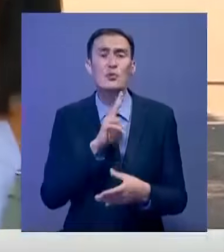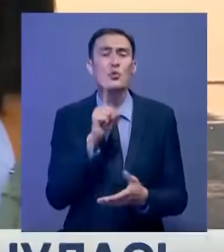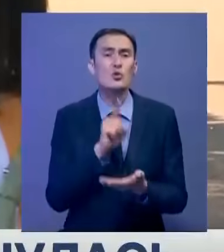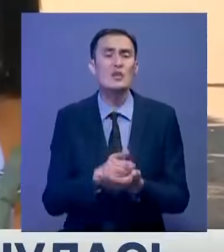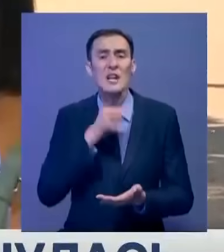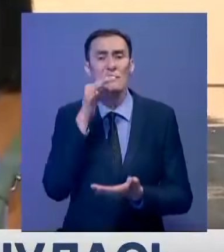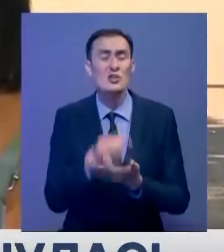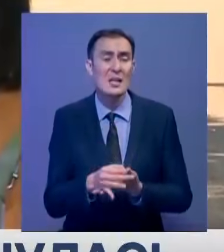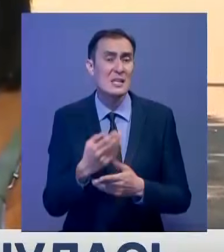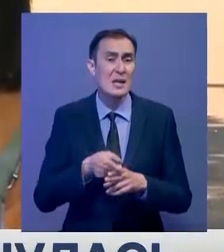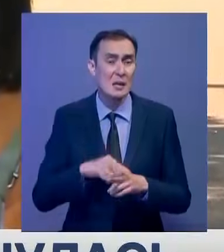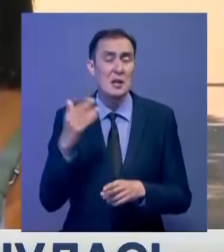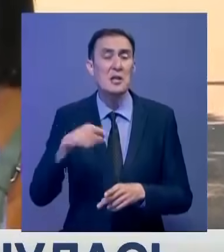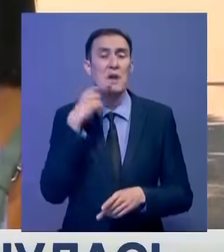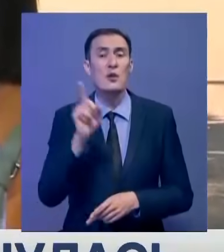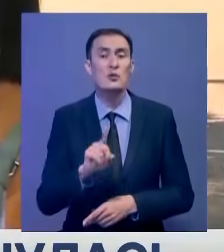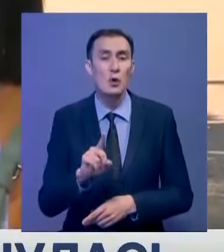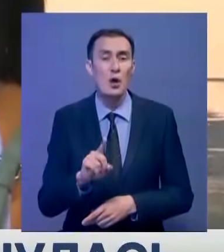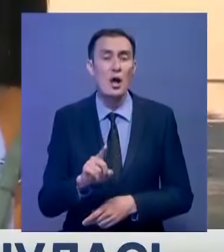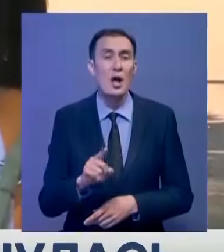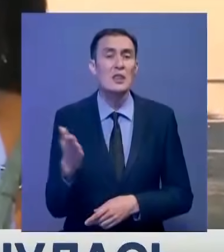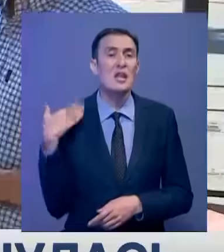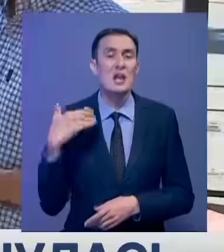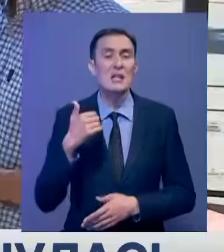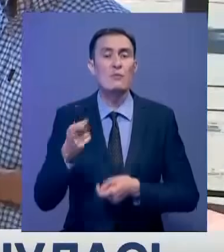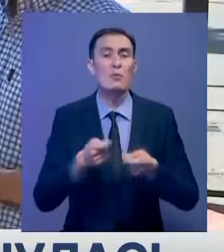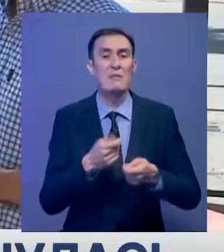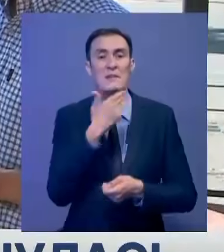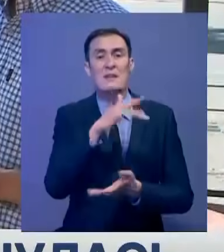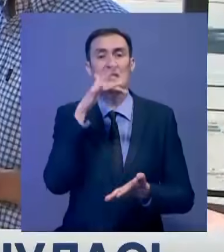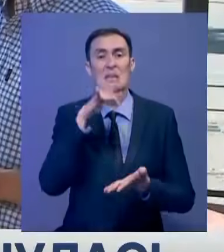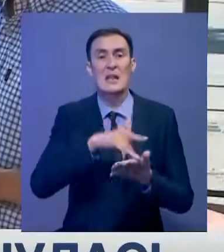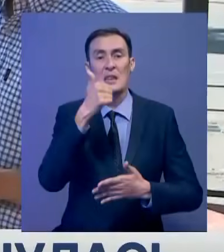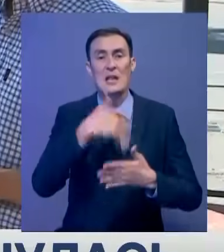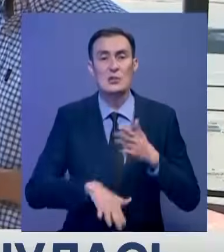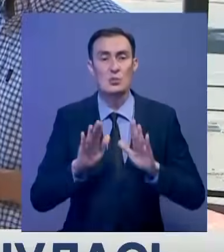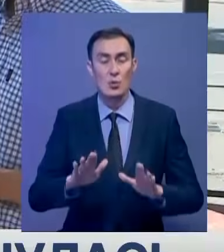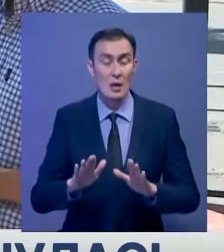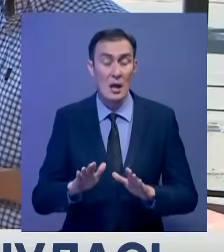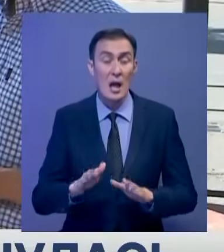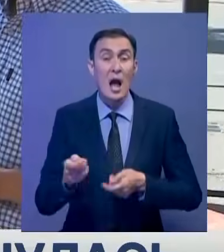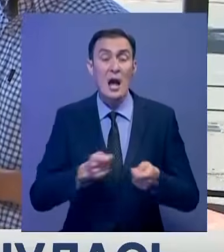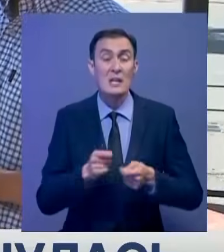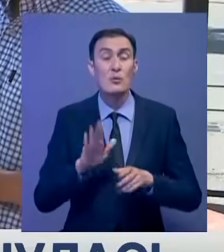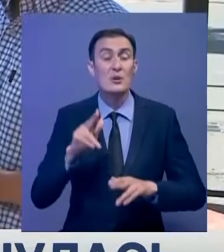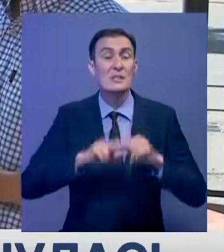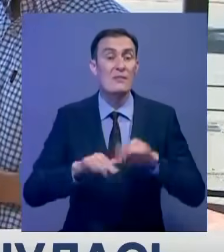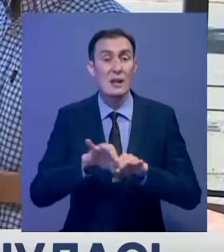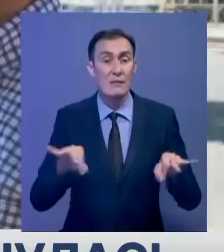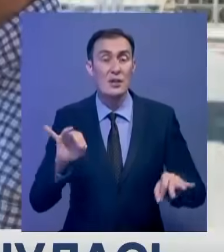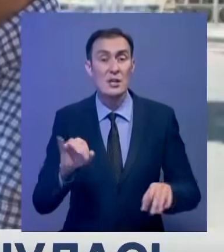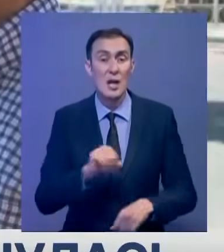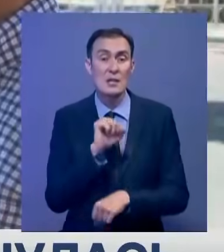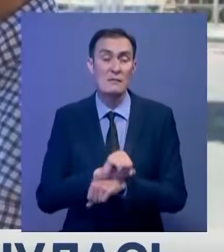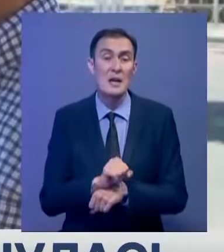нести ответственность. Они говорят, начальство в столице. В районном акимате отвечают лишь за само строительство газопровода и